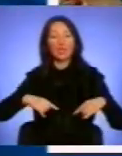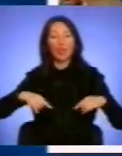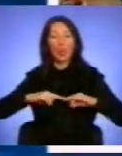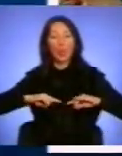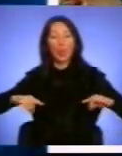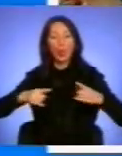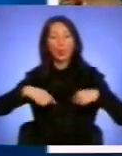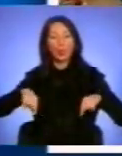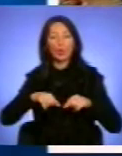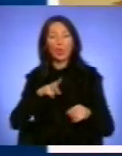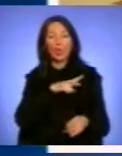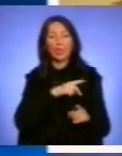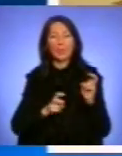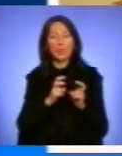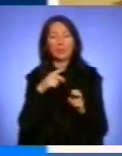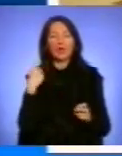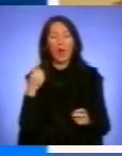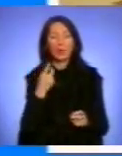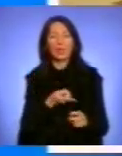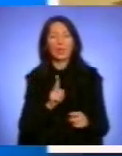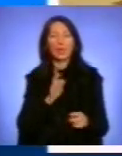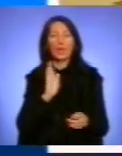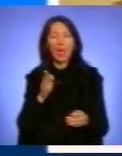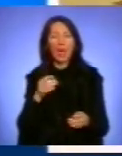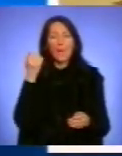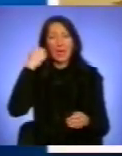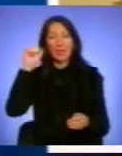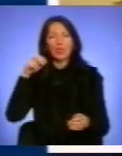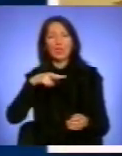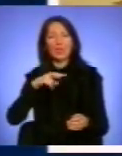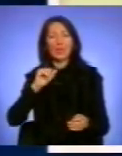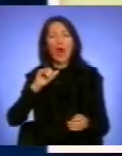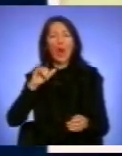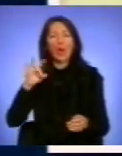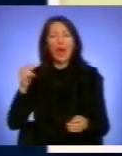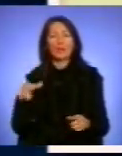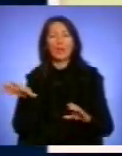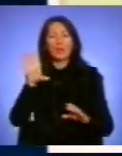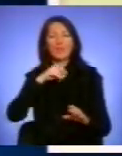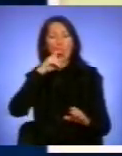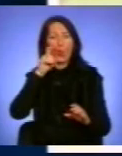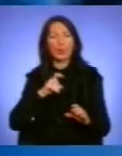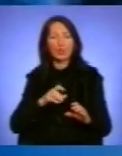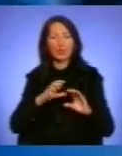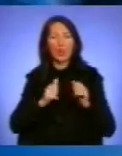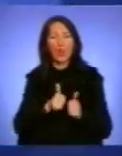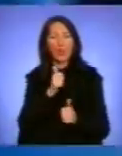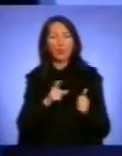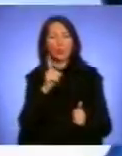Нагороджено підприємства області, які стали переможцями та лауреатами всеукраїнського конкурсу «100 кращих товарів України».